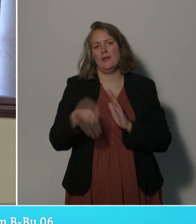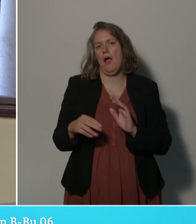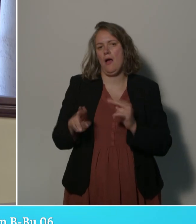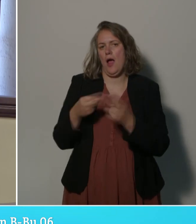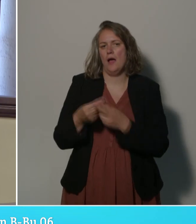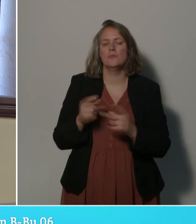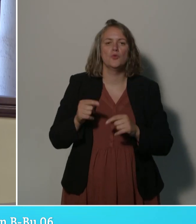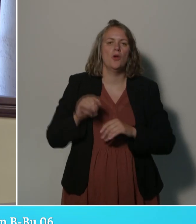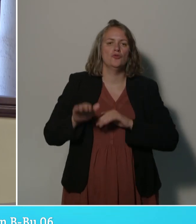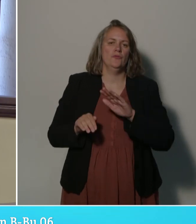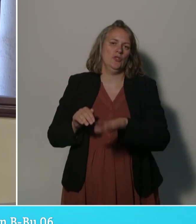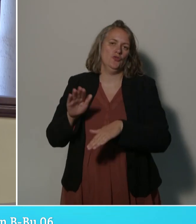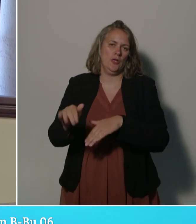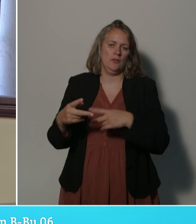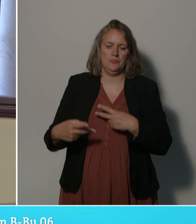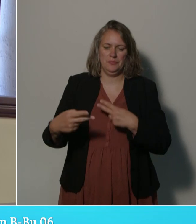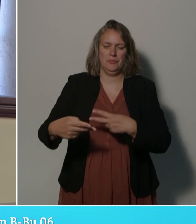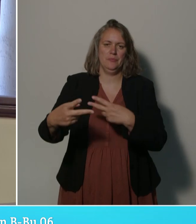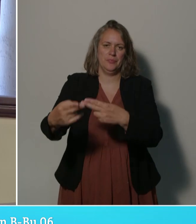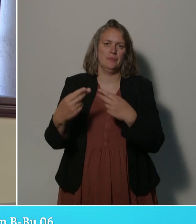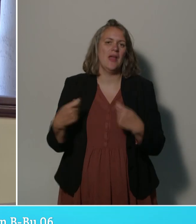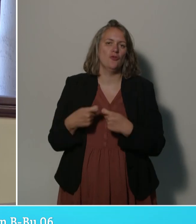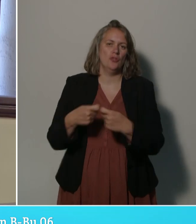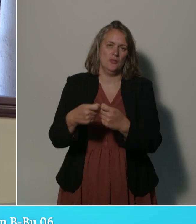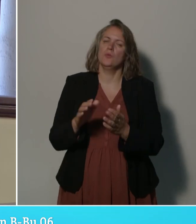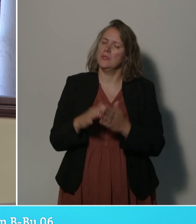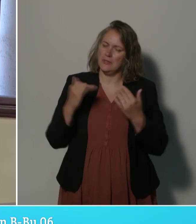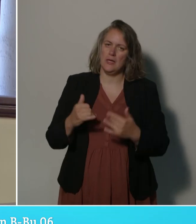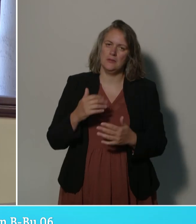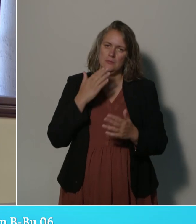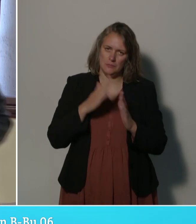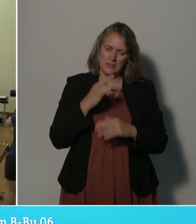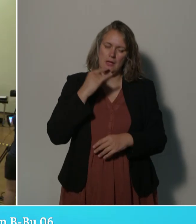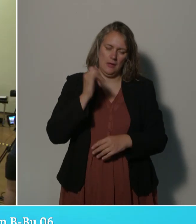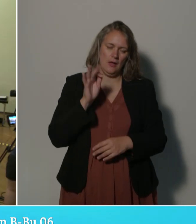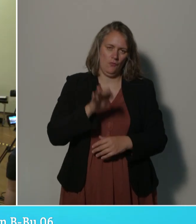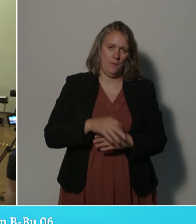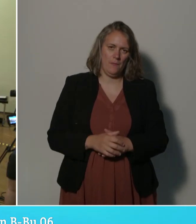die stufenweise Erschließung möglich wird. Ich bitte Sie auch hier um Ihre Zustimmung.